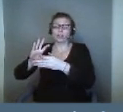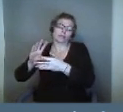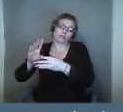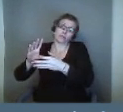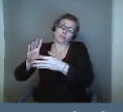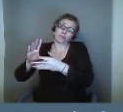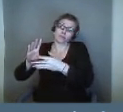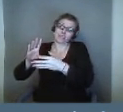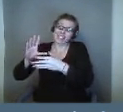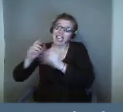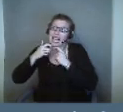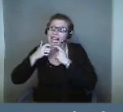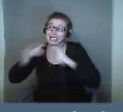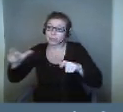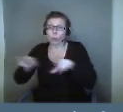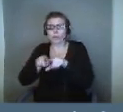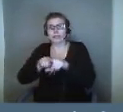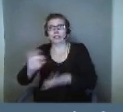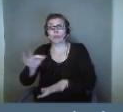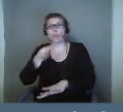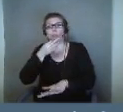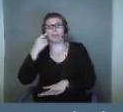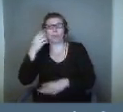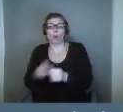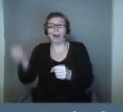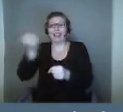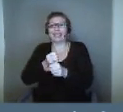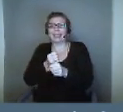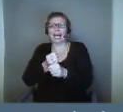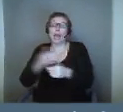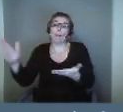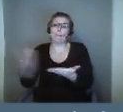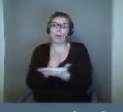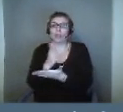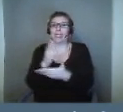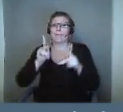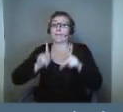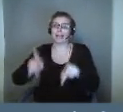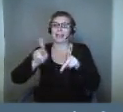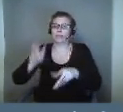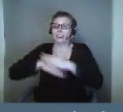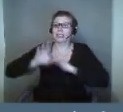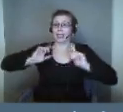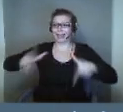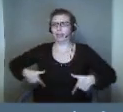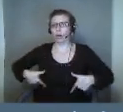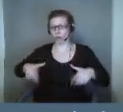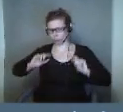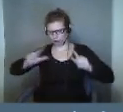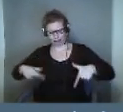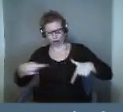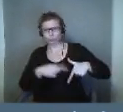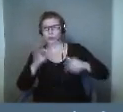profité pour faire un projet pédagogique au niveau de l'école, qui est d'ailleurs une éco-école, et en associant donc les